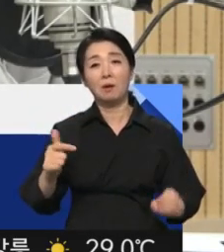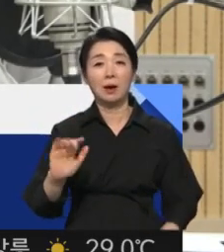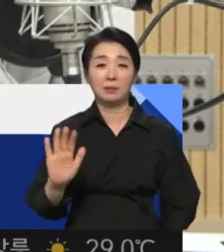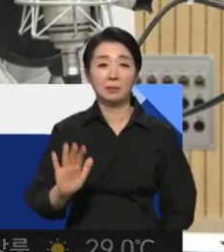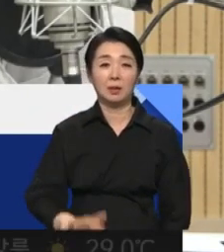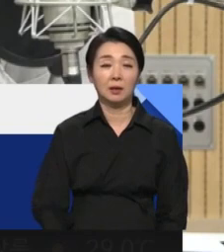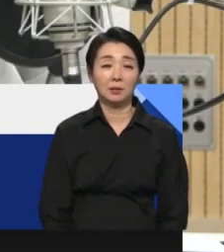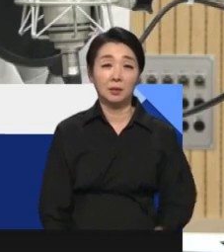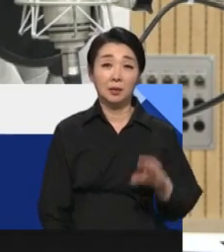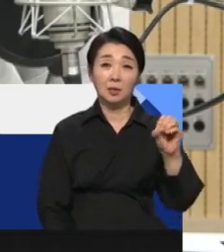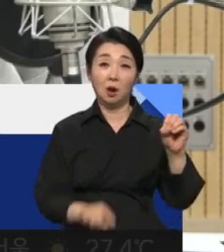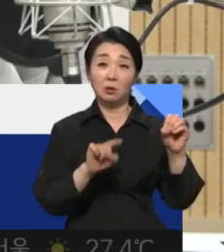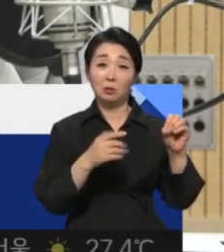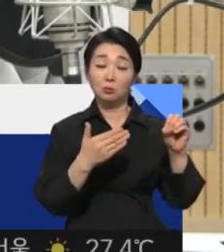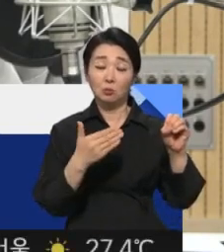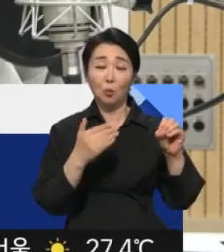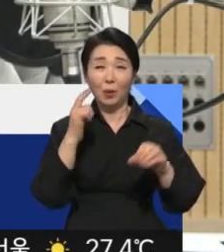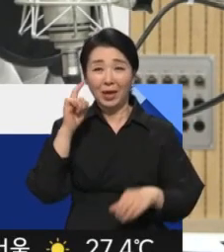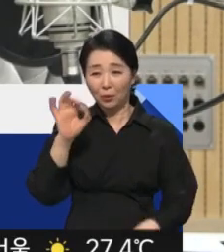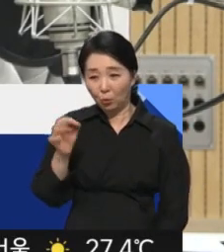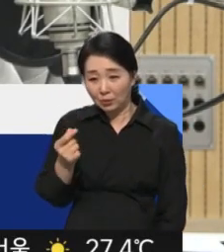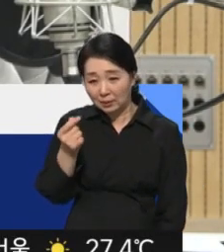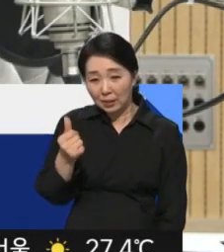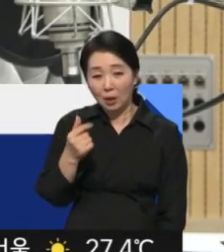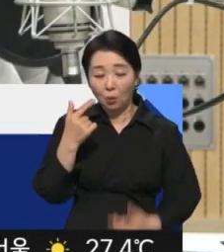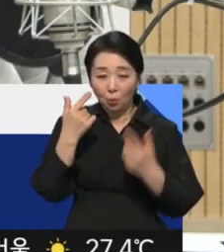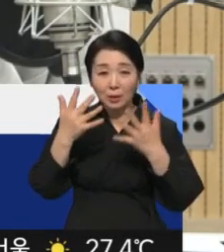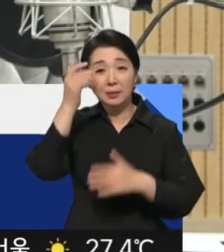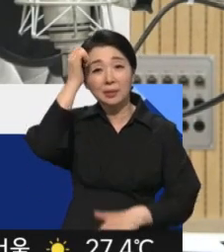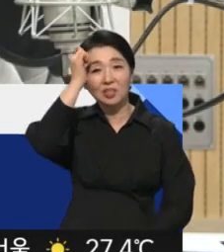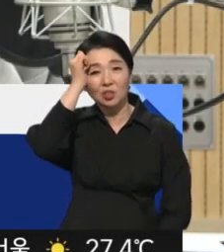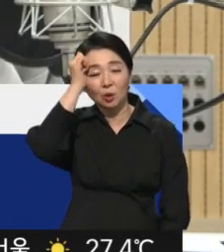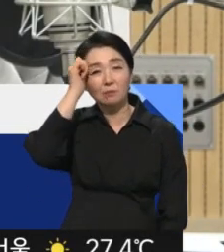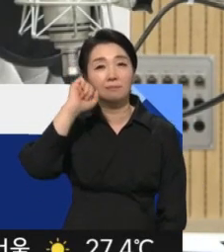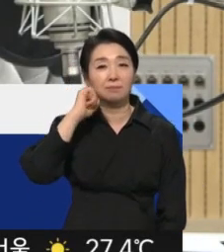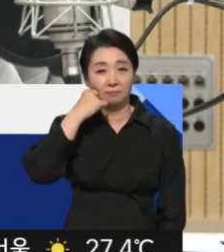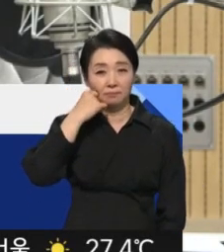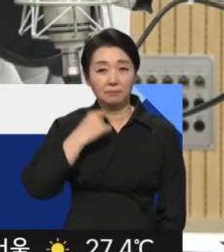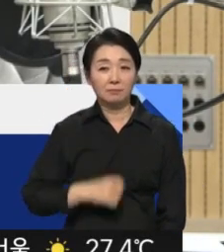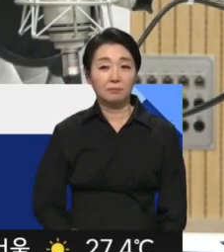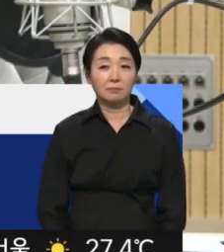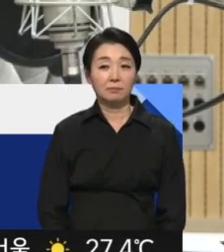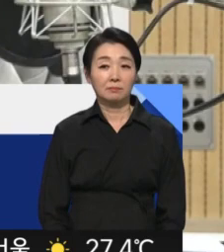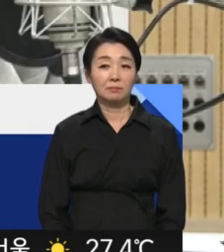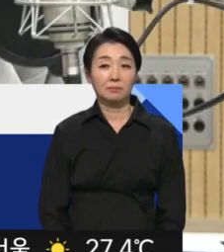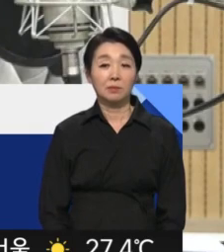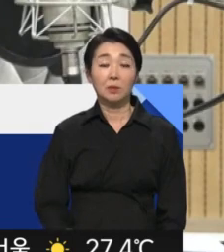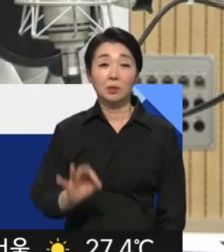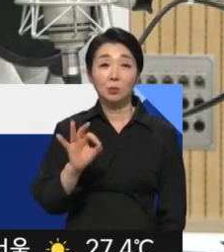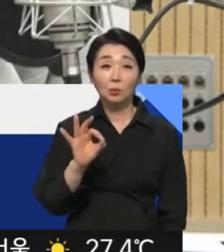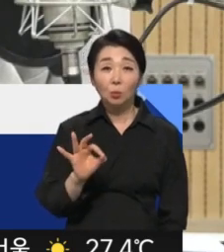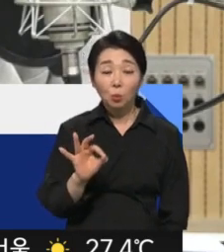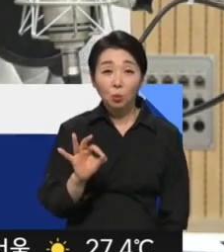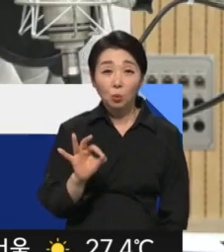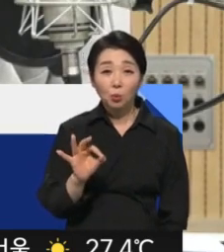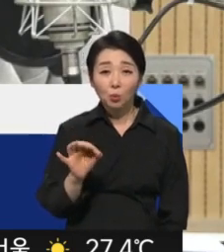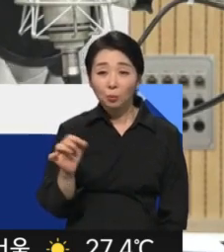것으로 0.... 너무 소액이어서 이제 정확하게 기억을 못하고 있고 액수가 예. 이 정도면 얼마나 되는 거예요?